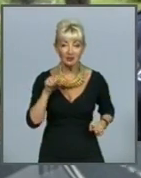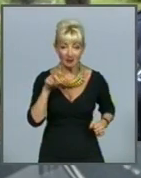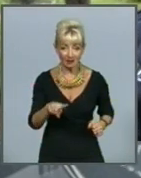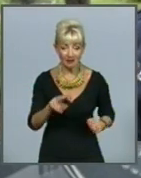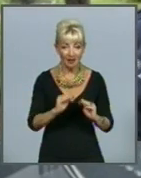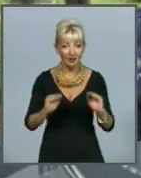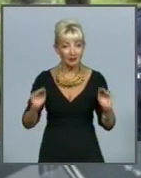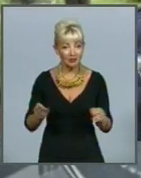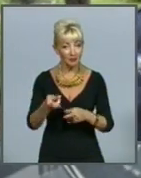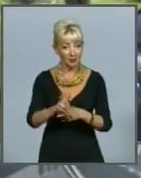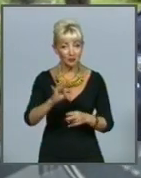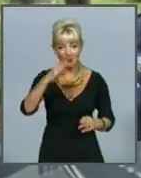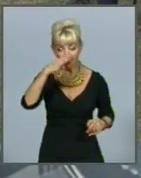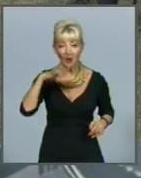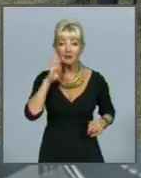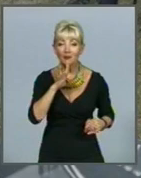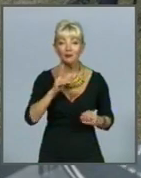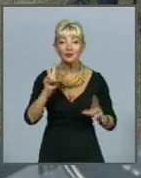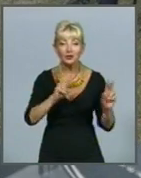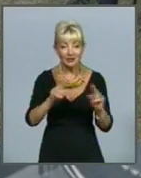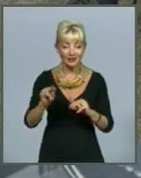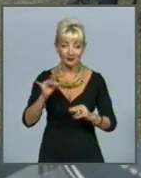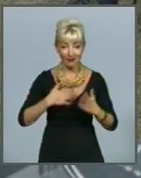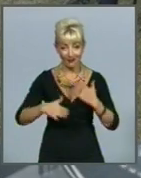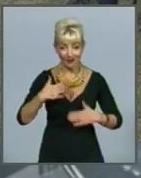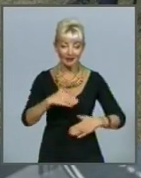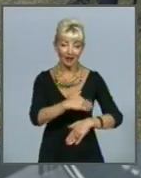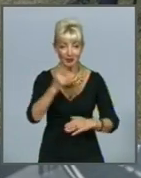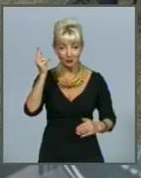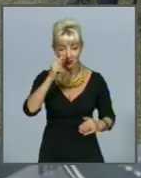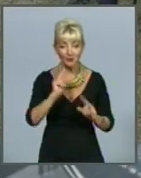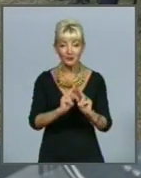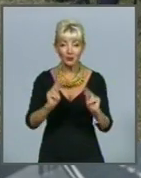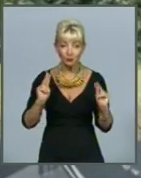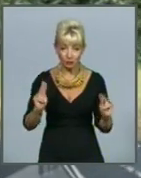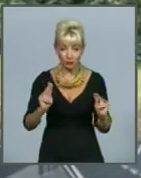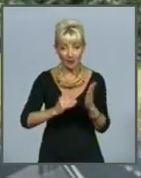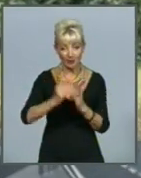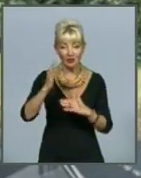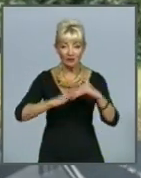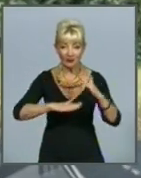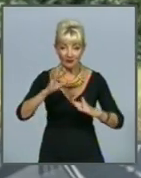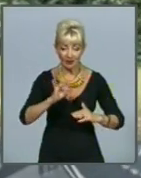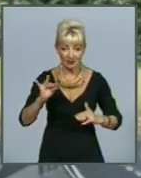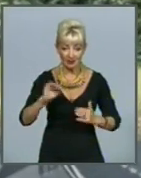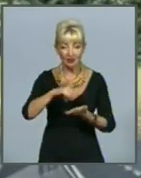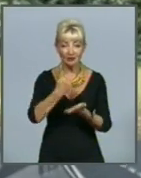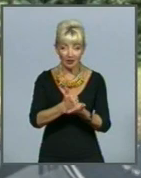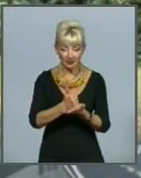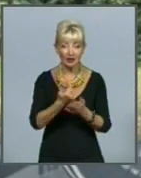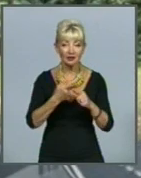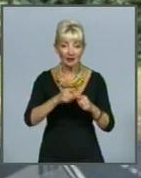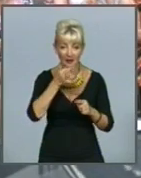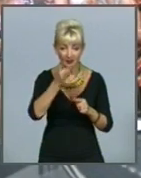батьки щасливі і раді вже хочуть учитися. Вчителі проходять підвищення кваліфікації. Головним викликом називають дистанційну